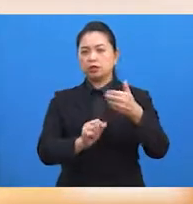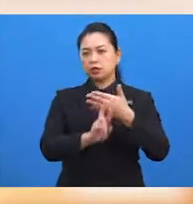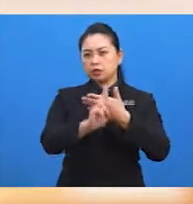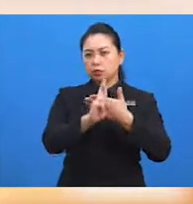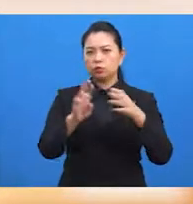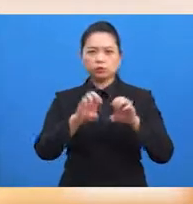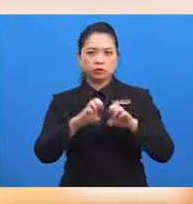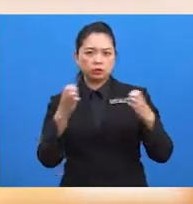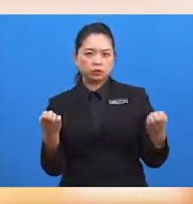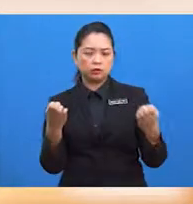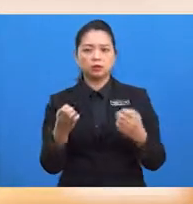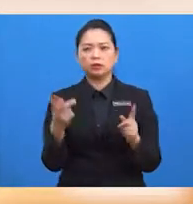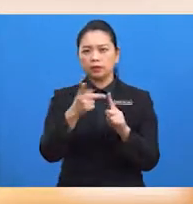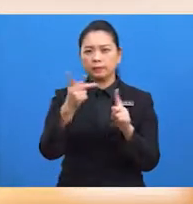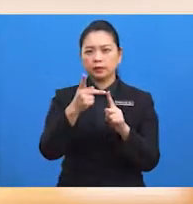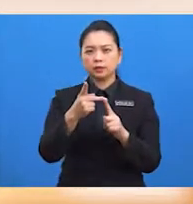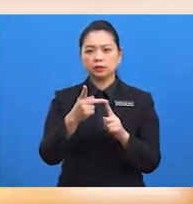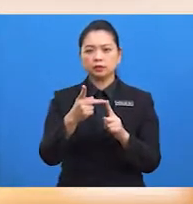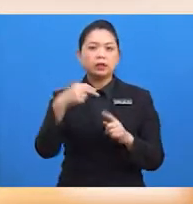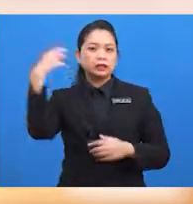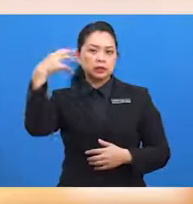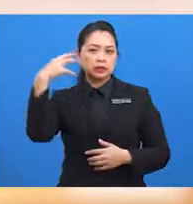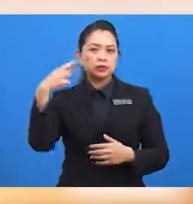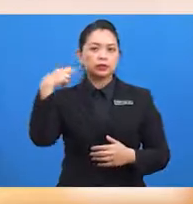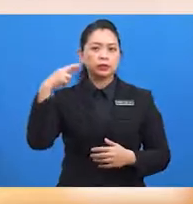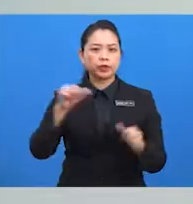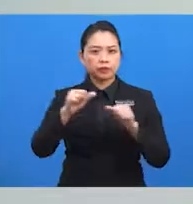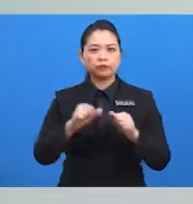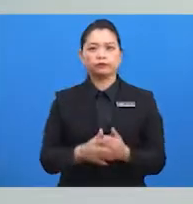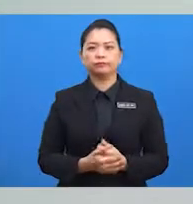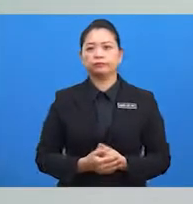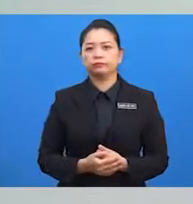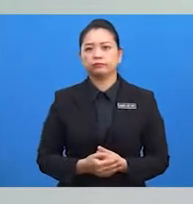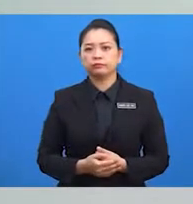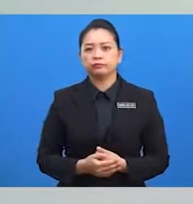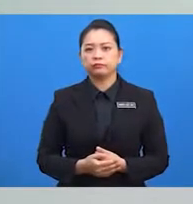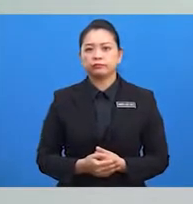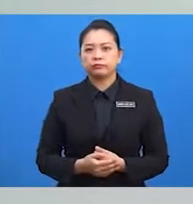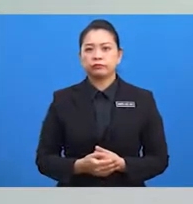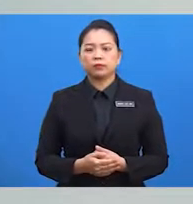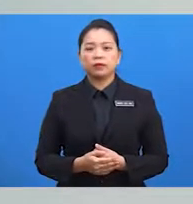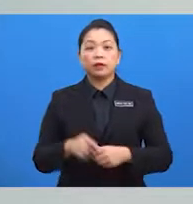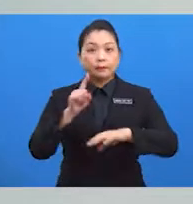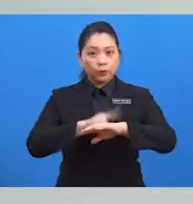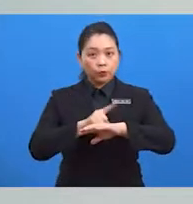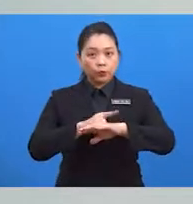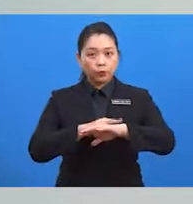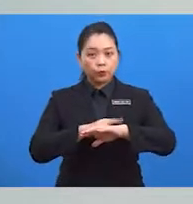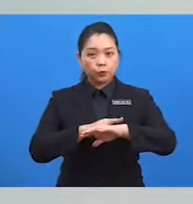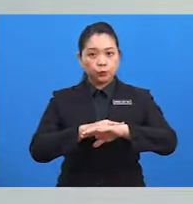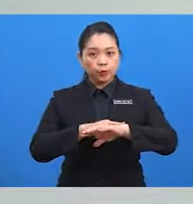kepada siaran mengayun semulajadi pertama waktu bekerja seorang